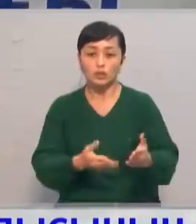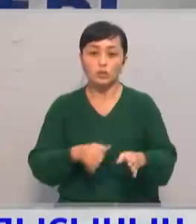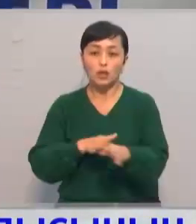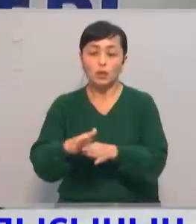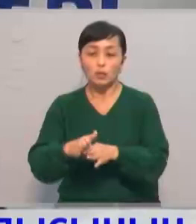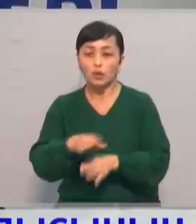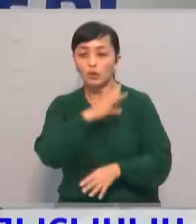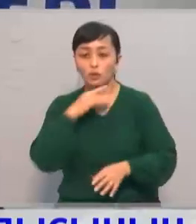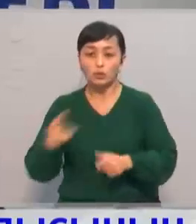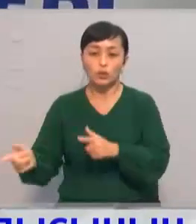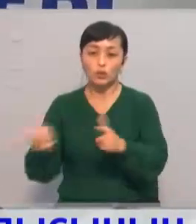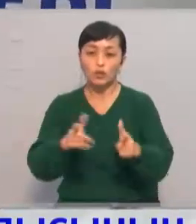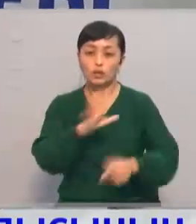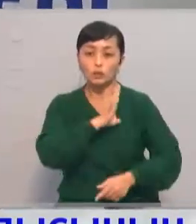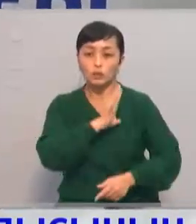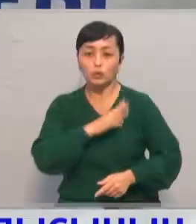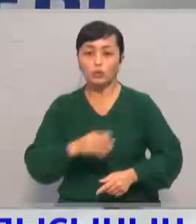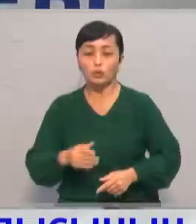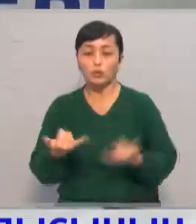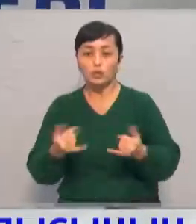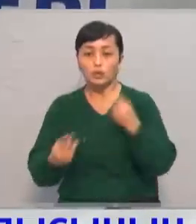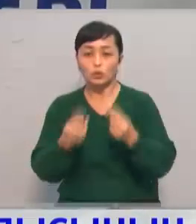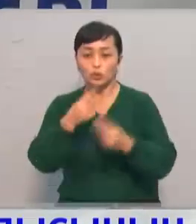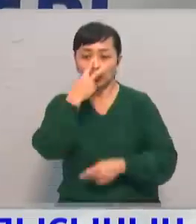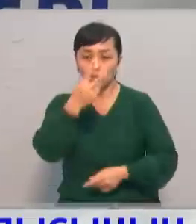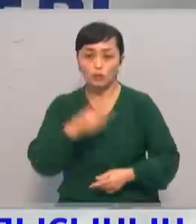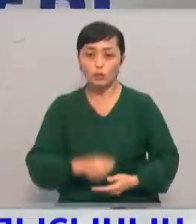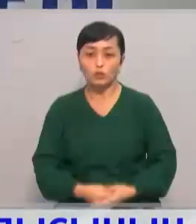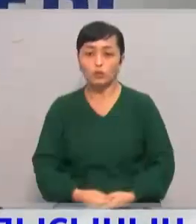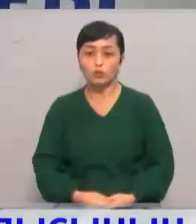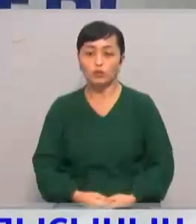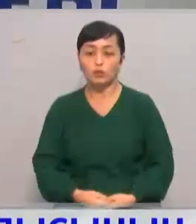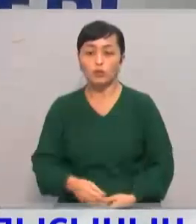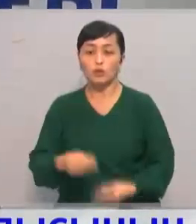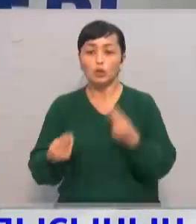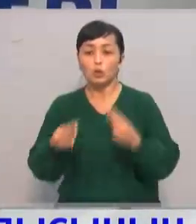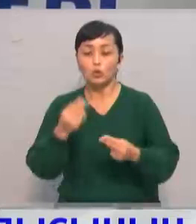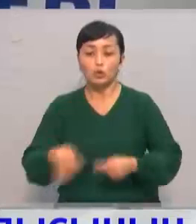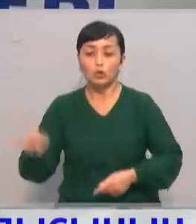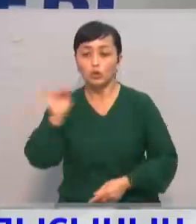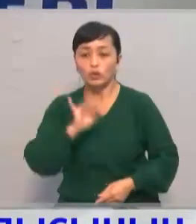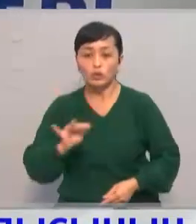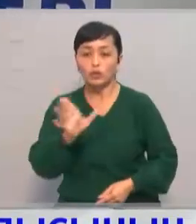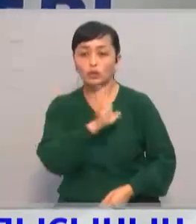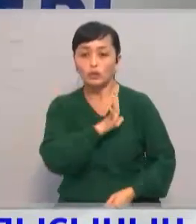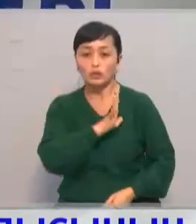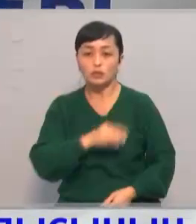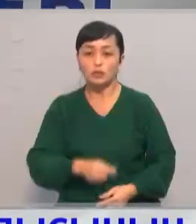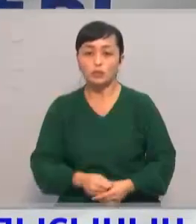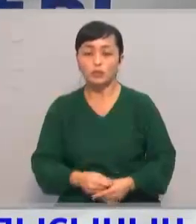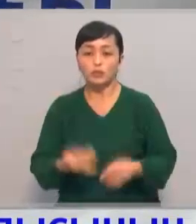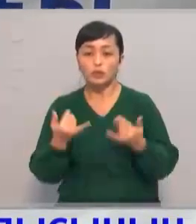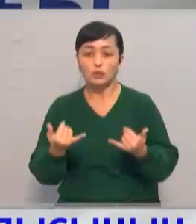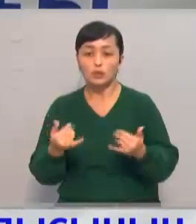үлкен дайындықпен келген. Оны өздеріңізді жаңа ойын барысында көрдіңіздер. Ойын өте тартысты өтіп жатыр. Дәл